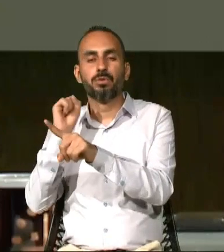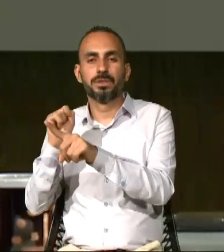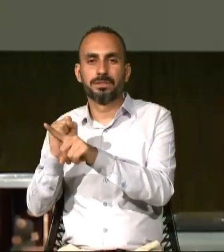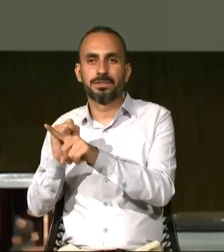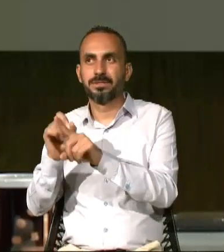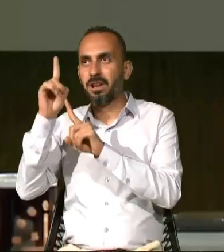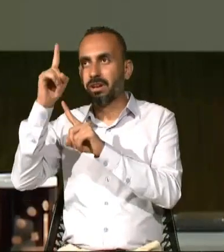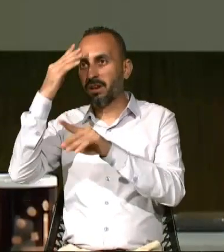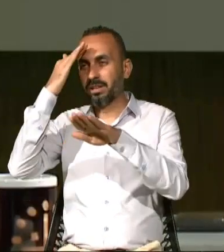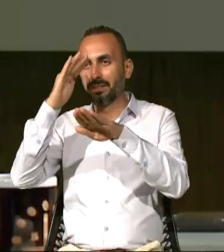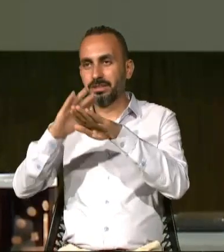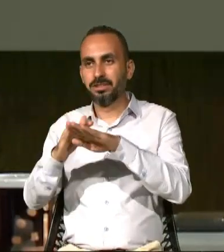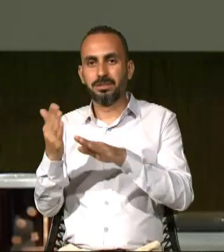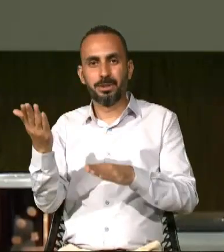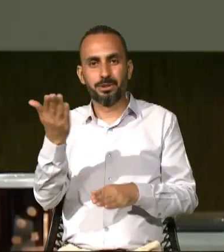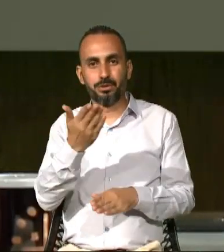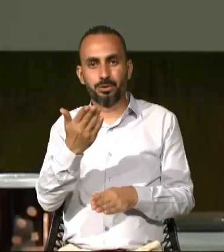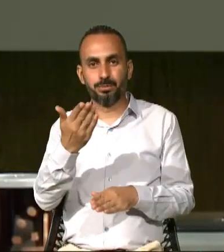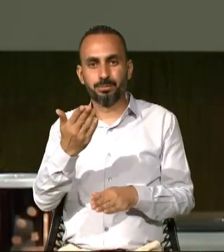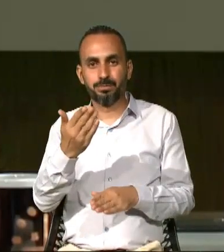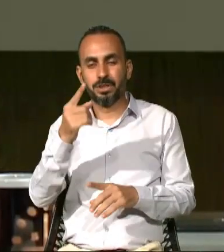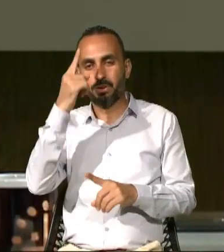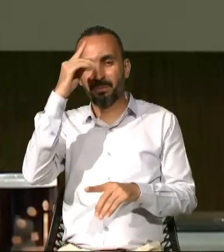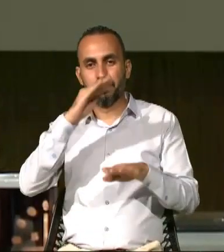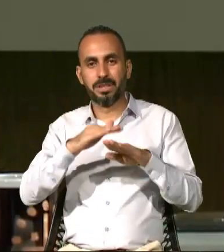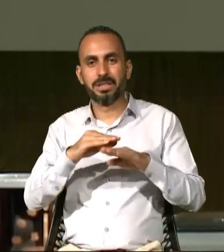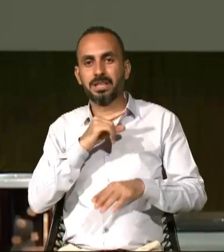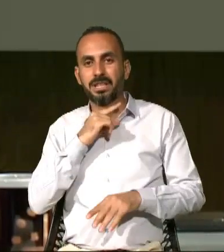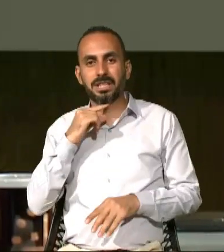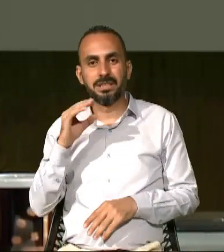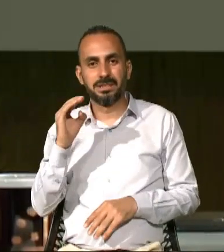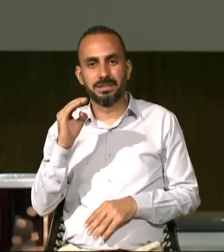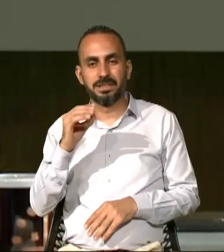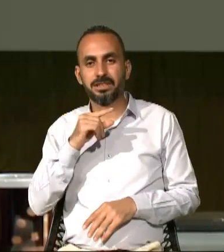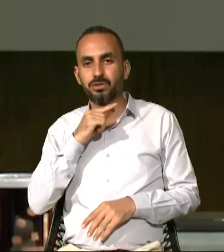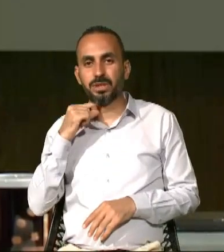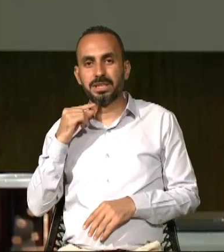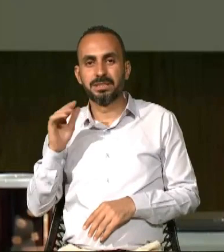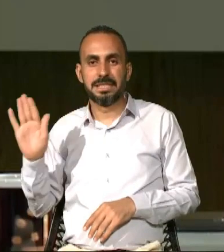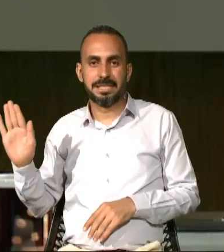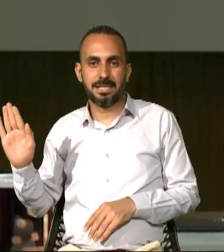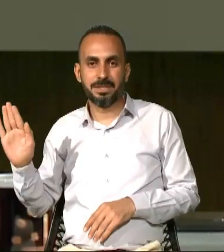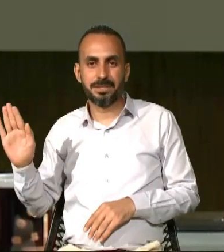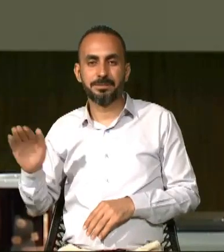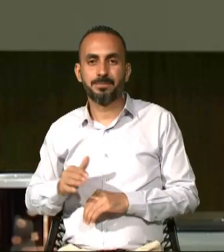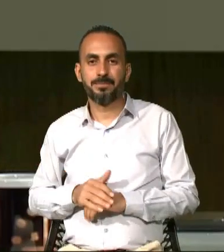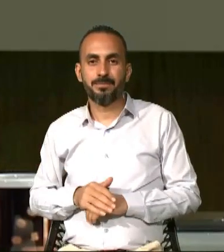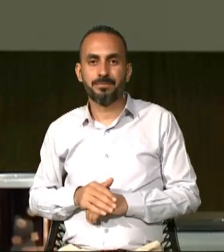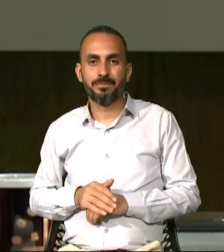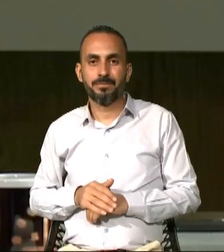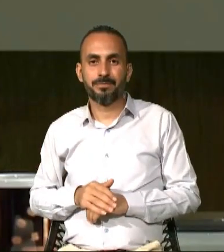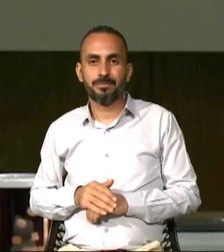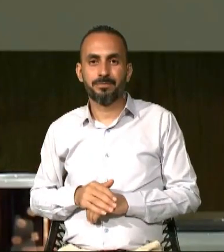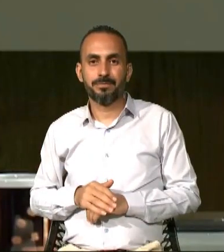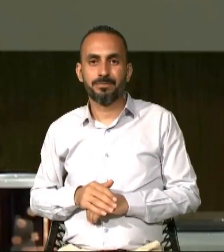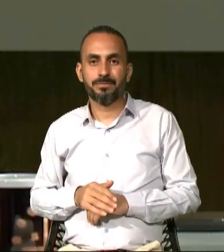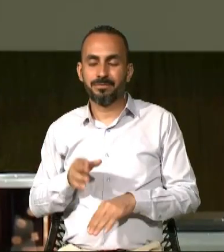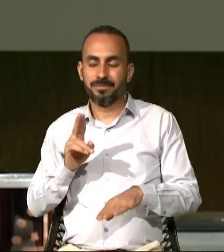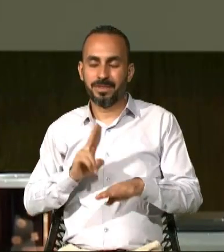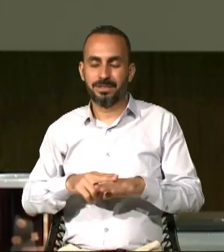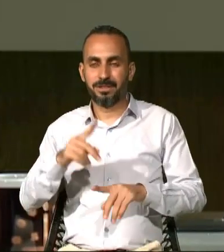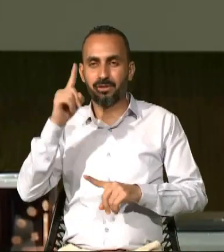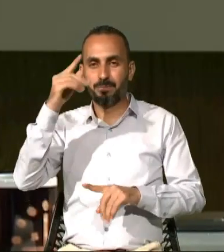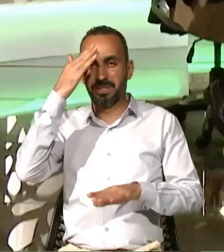ببرنامجكم بشكر ربنا على أسيس جرجس والأسيس سمير، وكمان يعني أديب أقول لرامز ربنا يباركك يا رامز